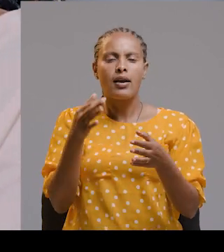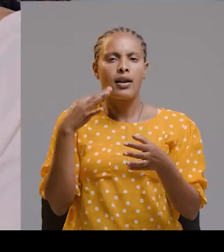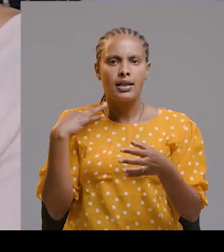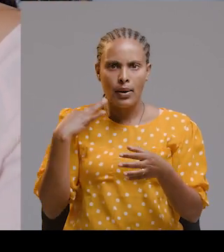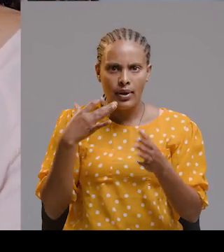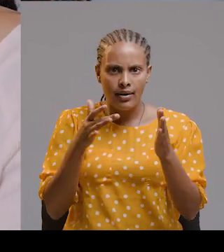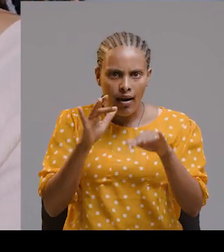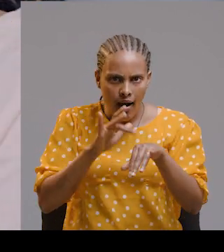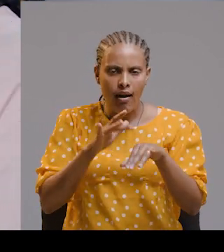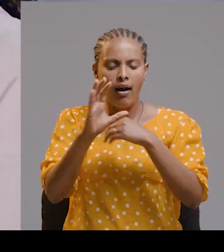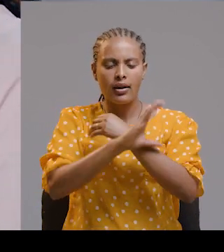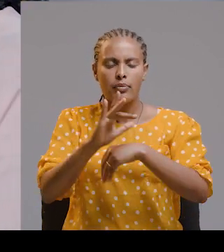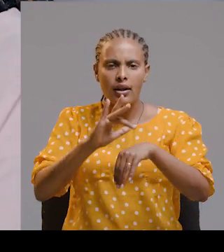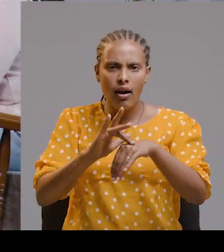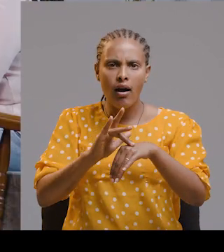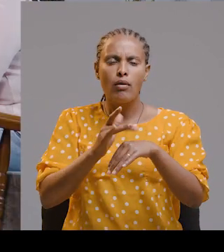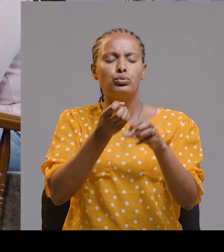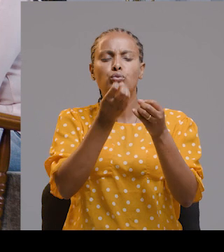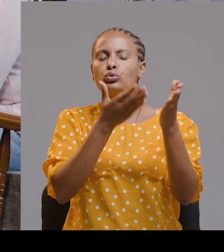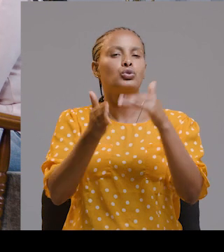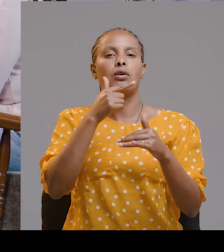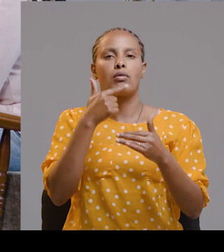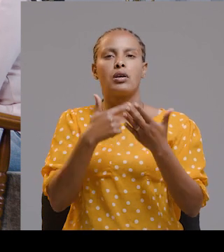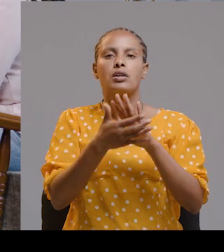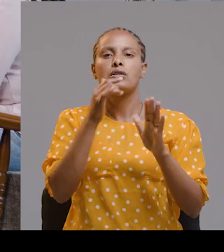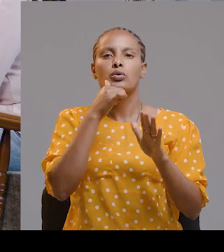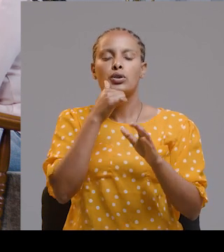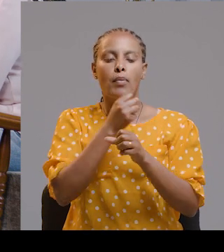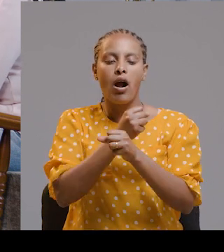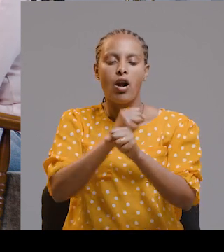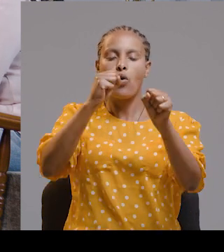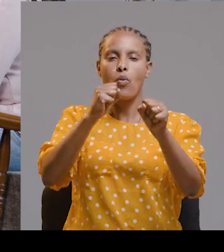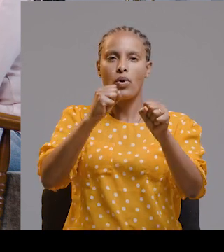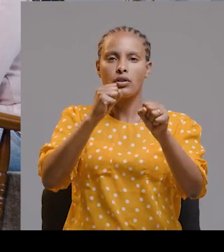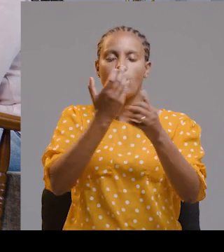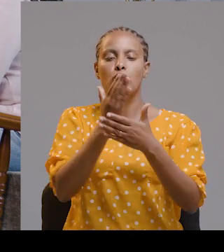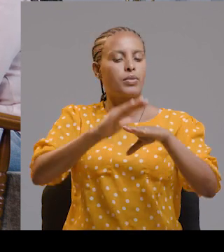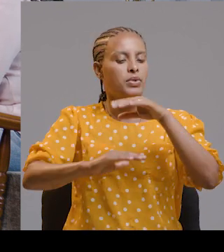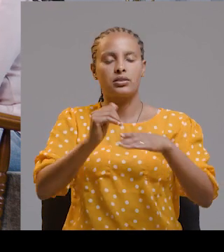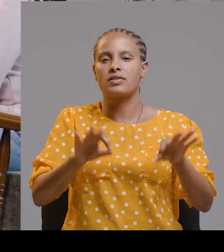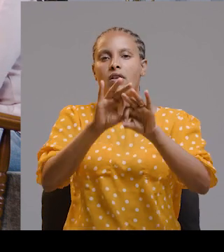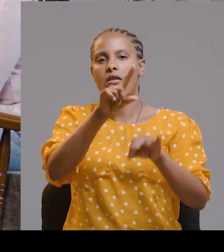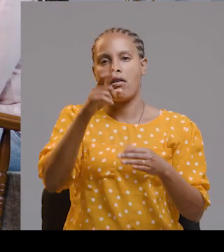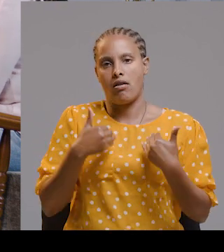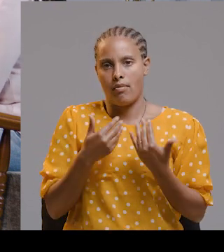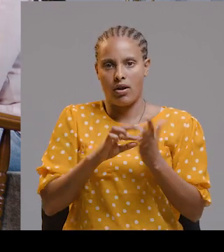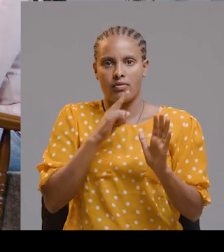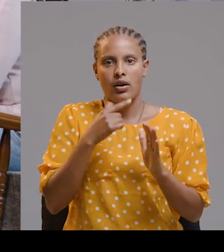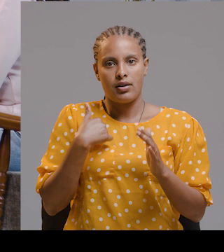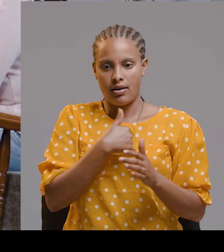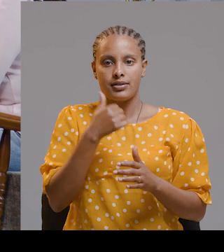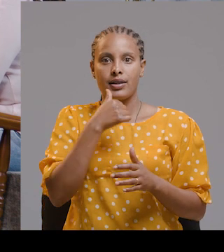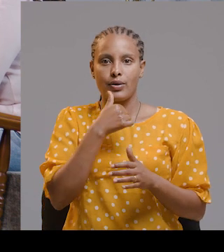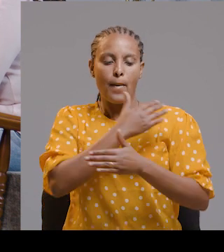ግለሰብን ይነካል ሀገርን የሚነካ አይነት ነገር ስለሆነ ስለዚህ ሴቶችም ያገግሙበትን ደግሞ ነገሮች ማመቻቸት ያስፈልጋል ማለት ነው